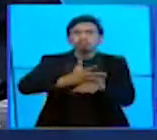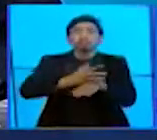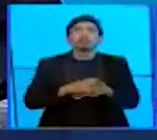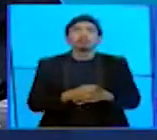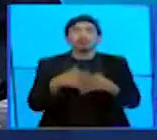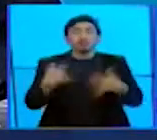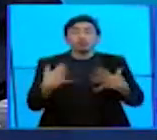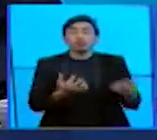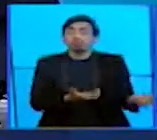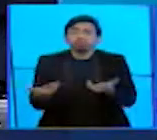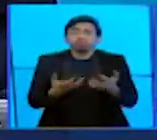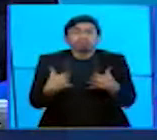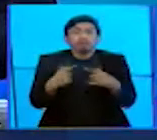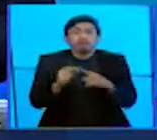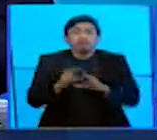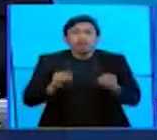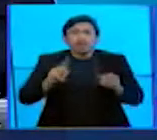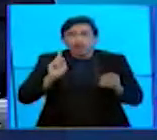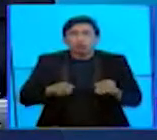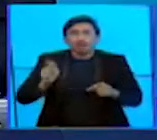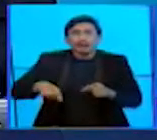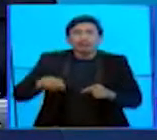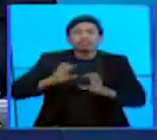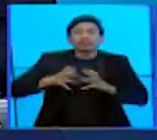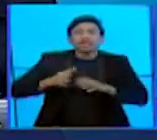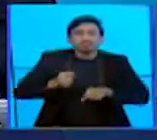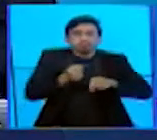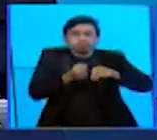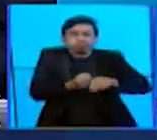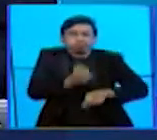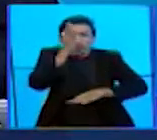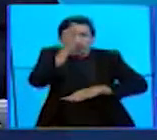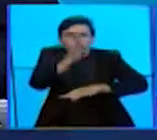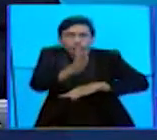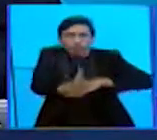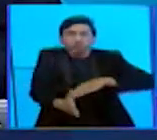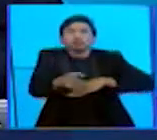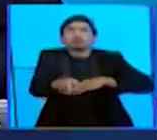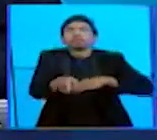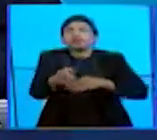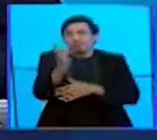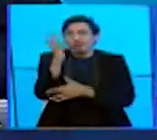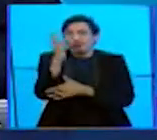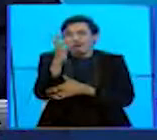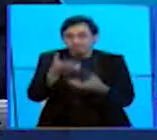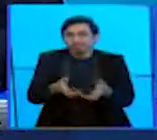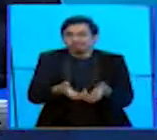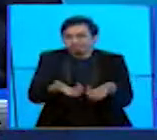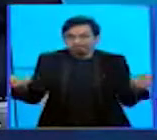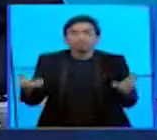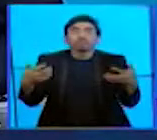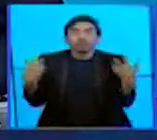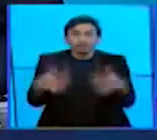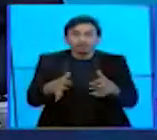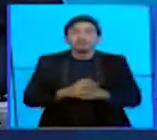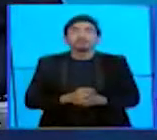berlangsung dramatis. Petugas terpaksa menggunakan gergaji mesin untuk menyingkirkan batang pohon dan alat ekstrikasi untuk